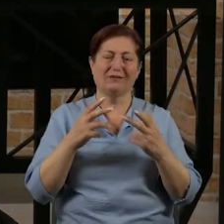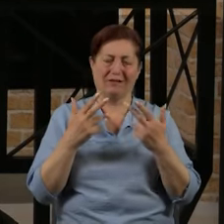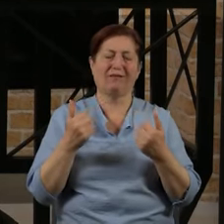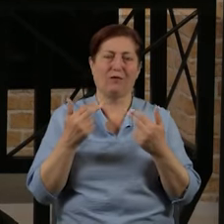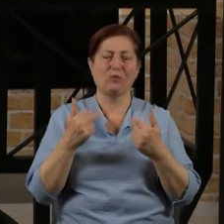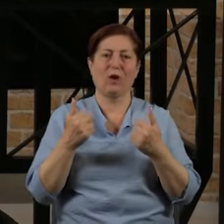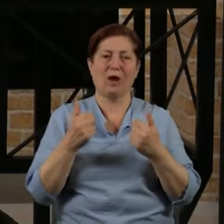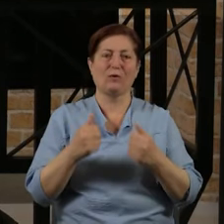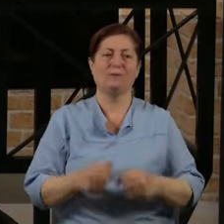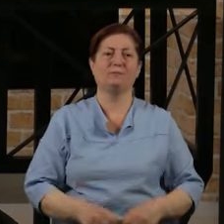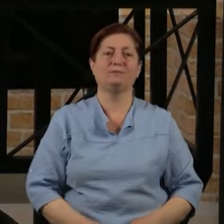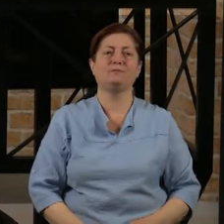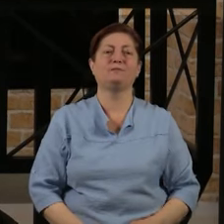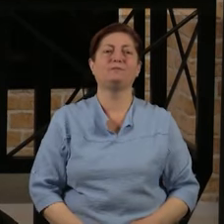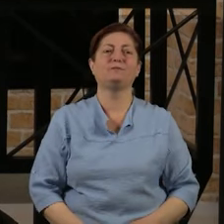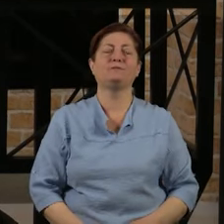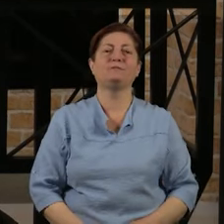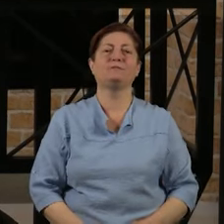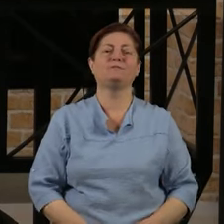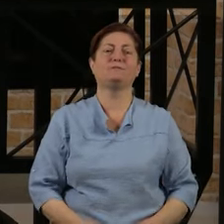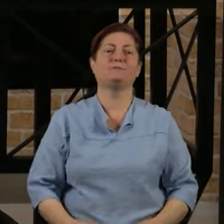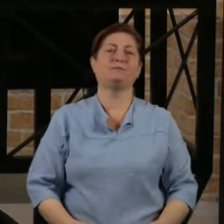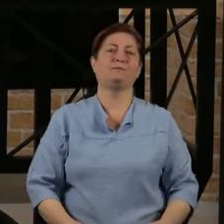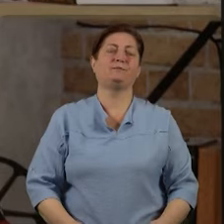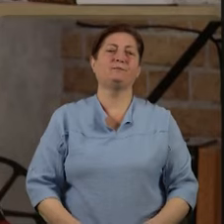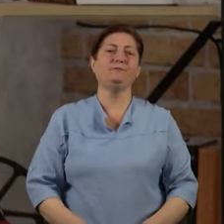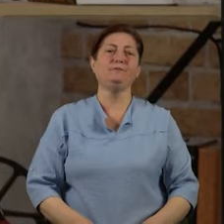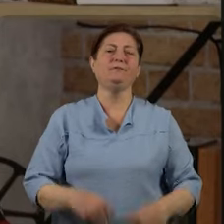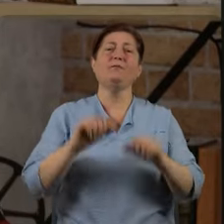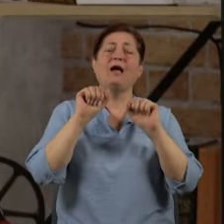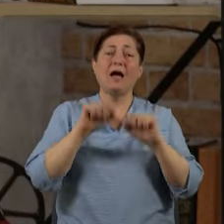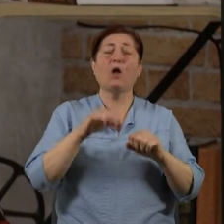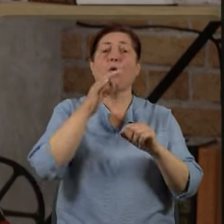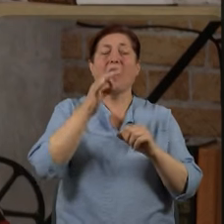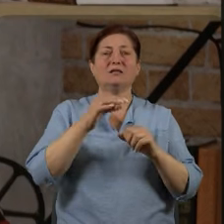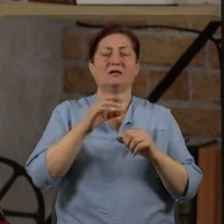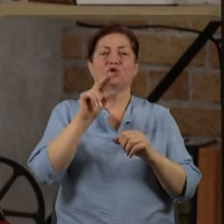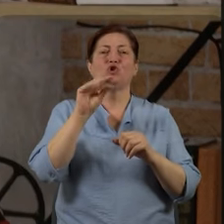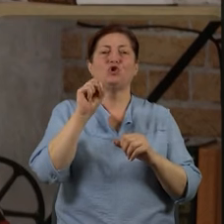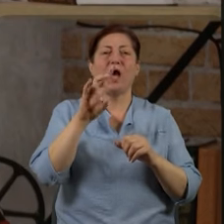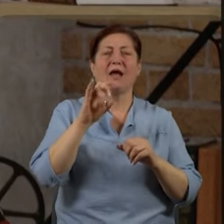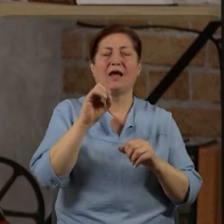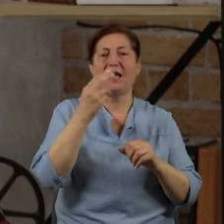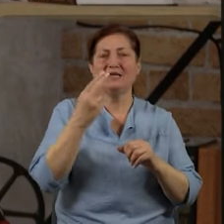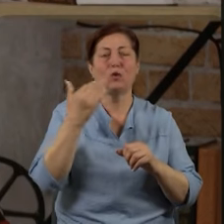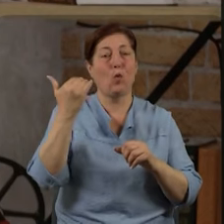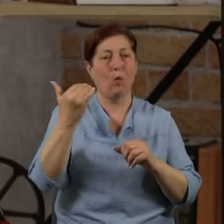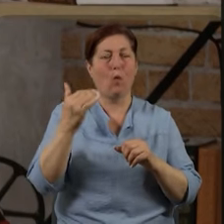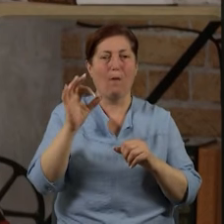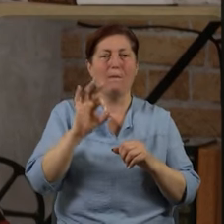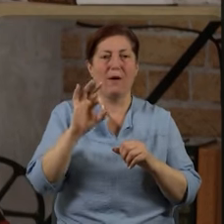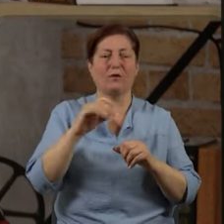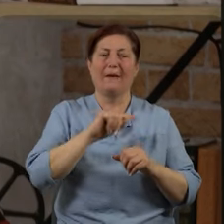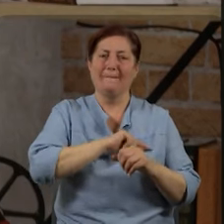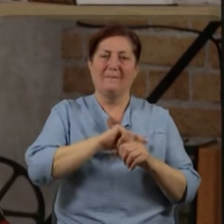այո, նույնը կարող ենք ասել նաև Չարենցի պարագայում, թեպետ այստեղ գործում ենք բնավորությունների տարբերության հետ